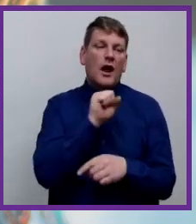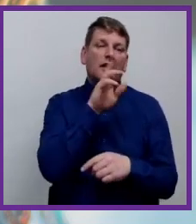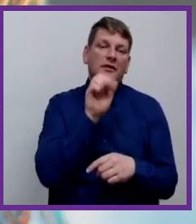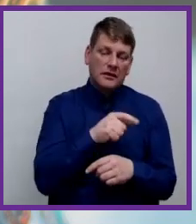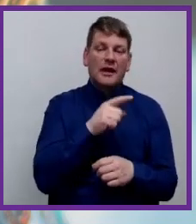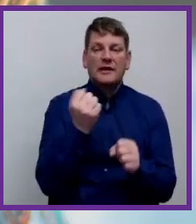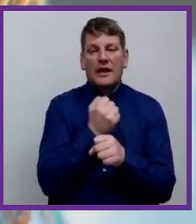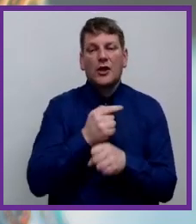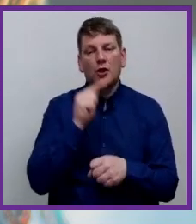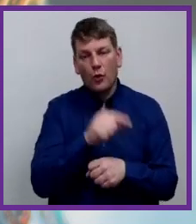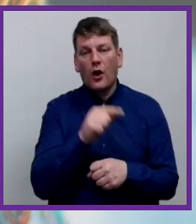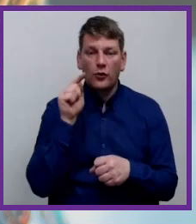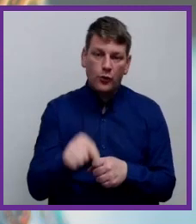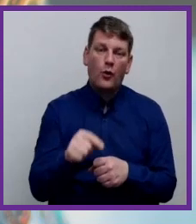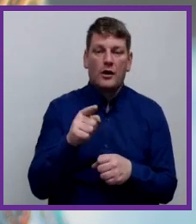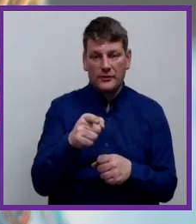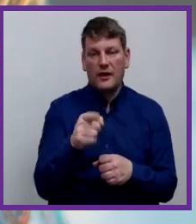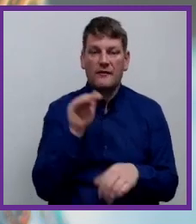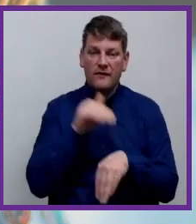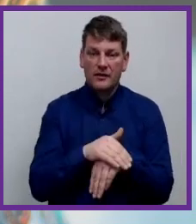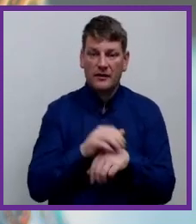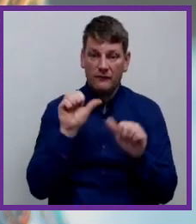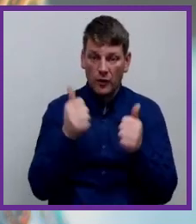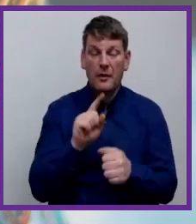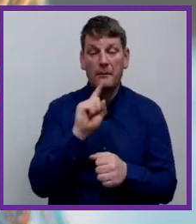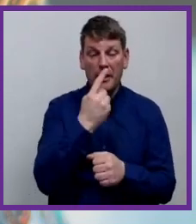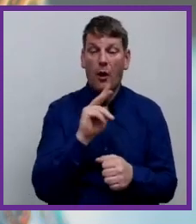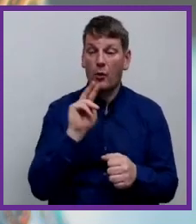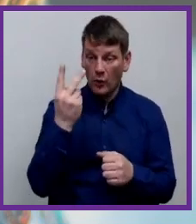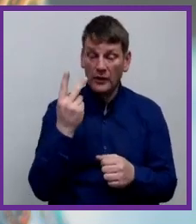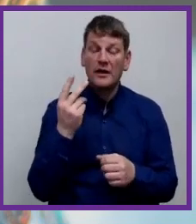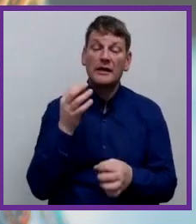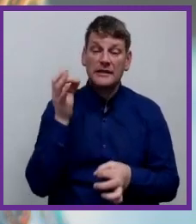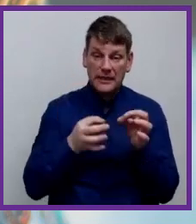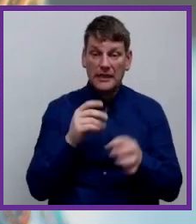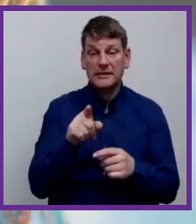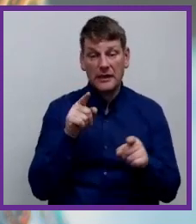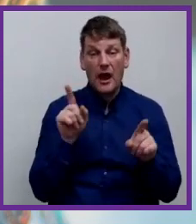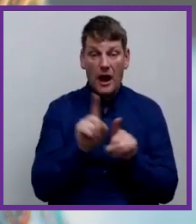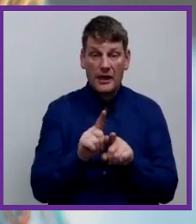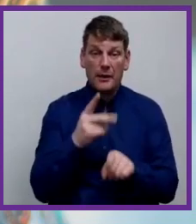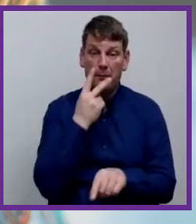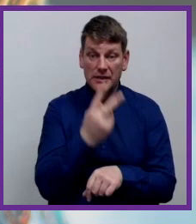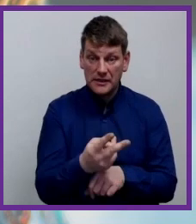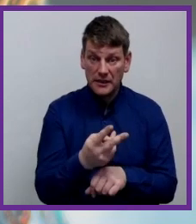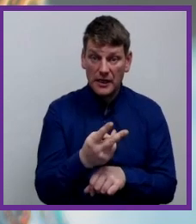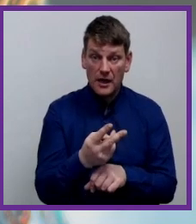to tādā fakta formā. Un pirmās un otrās instances tiesa uz to tā arī paskatījās